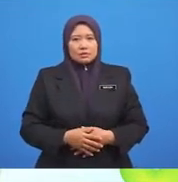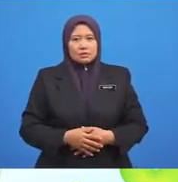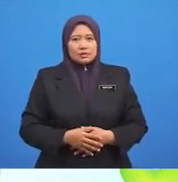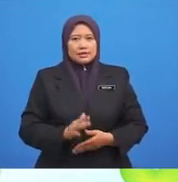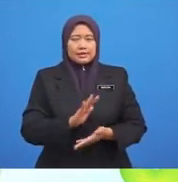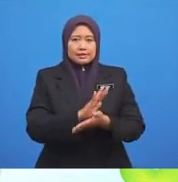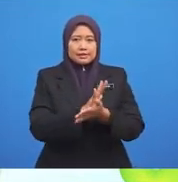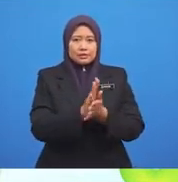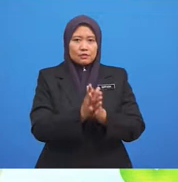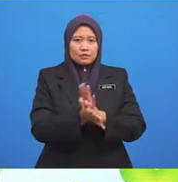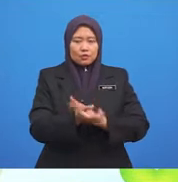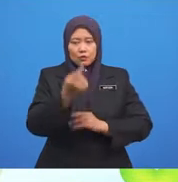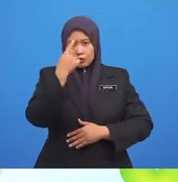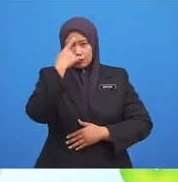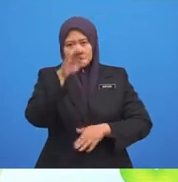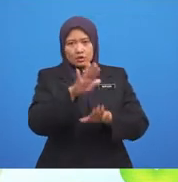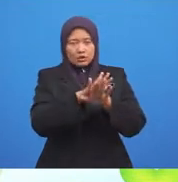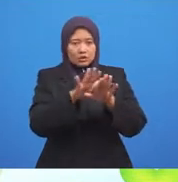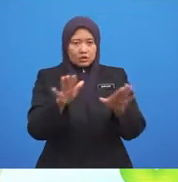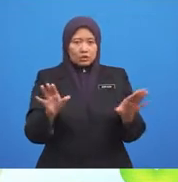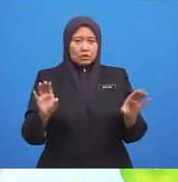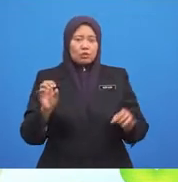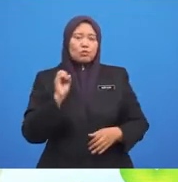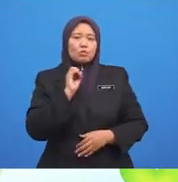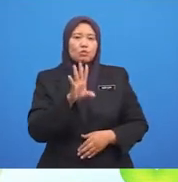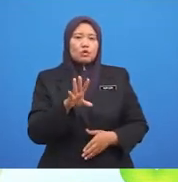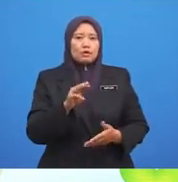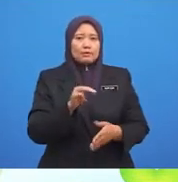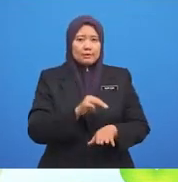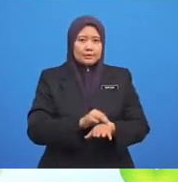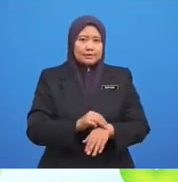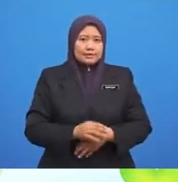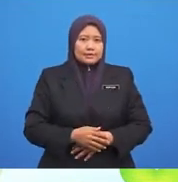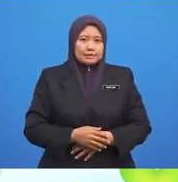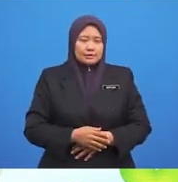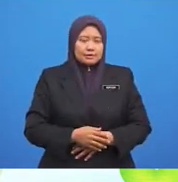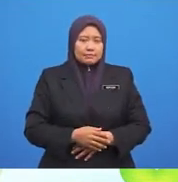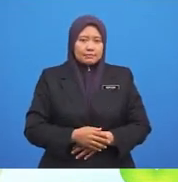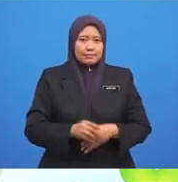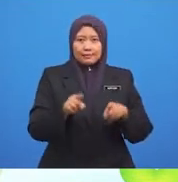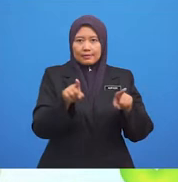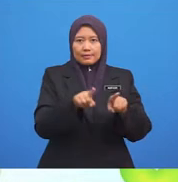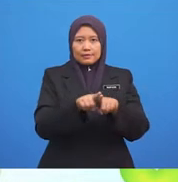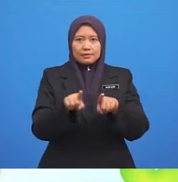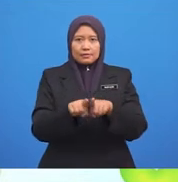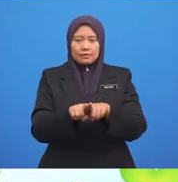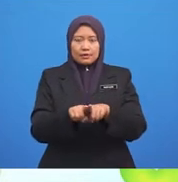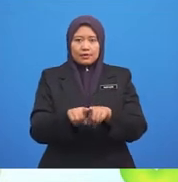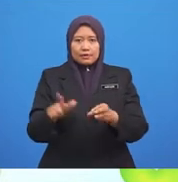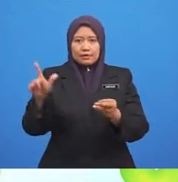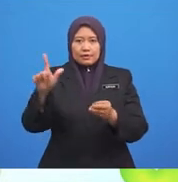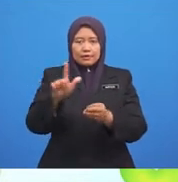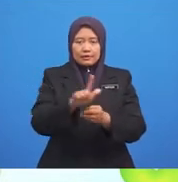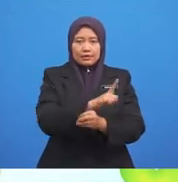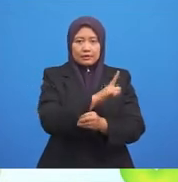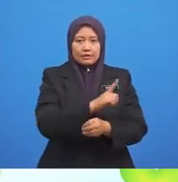Jadi, untuk tidak melengahkan masa, apa kata sama-sama kita melengkapkan